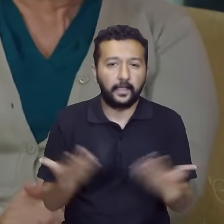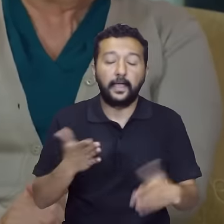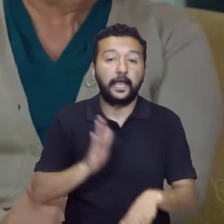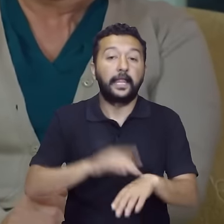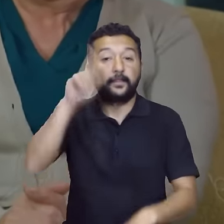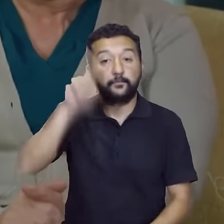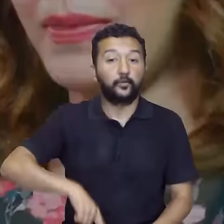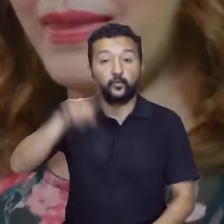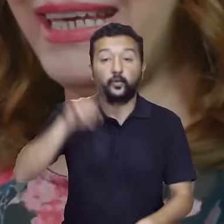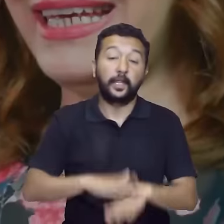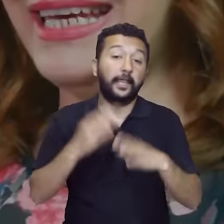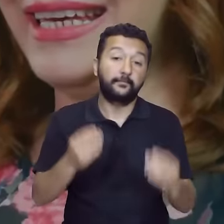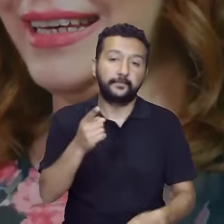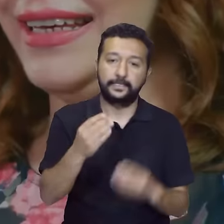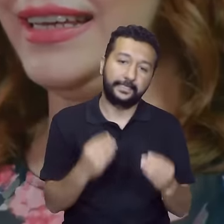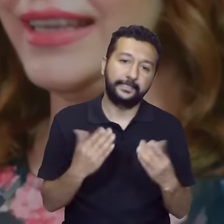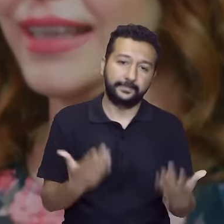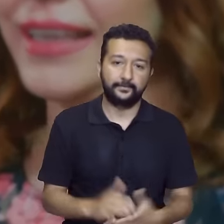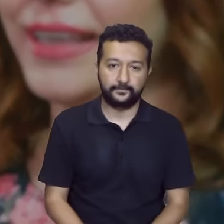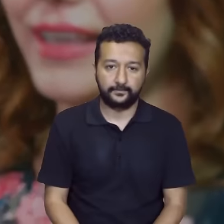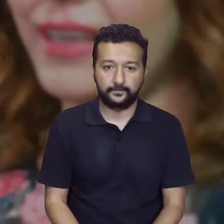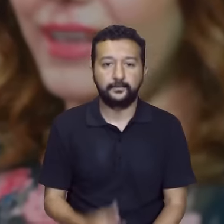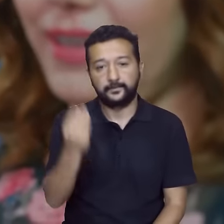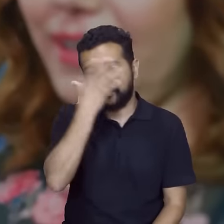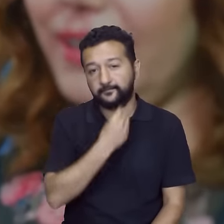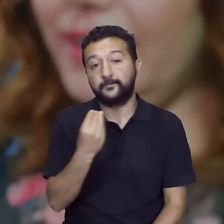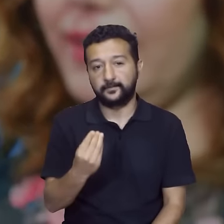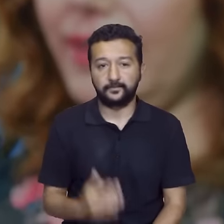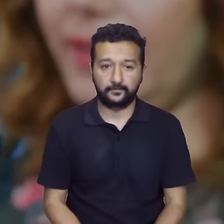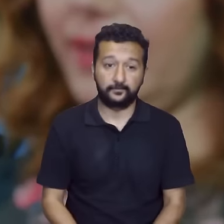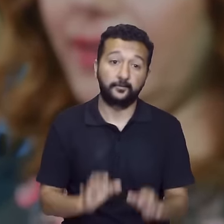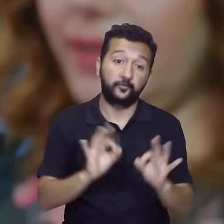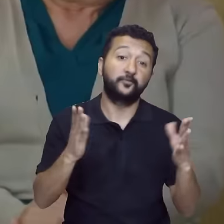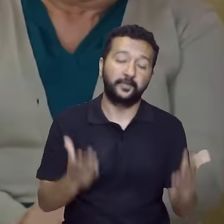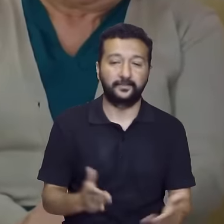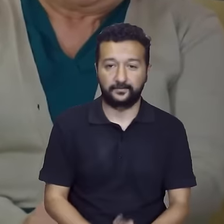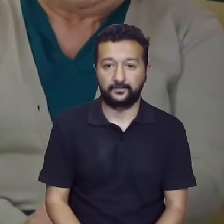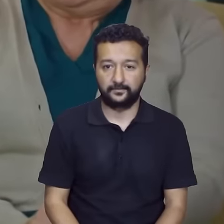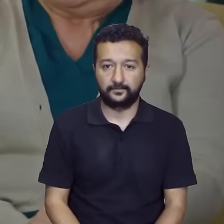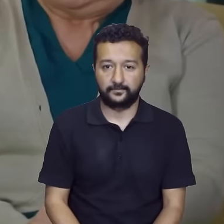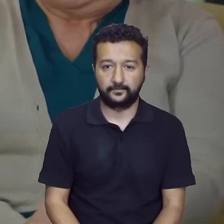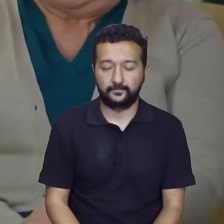Nasıl geçti gününüz? İyi. Güzel. Süper.